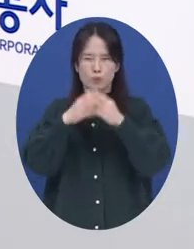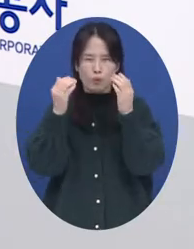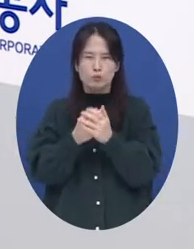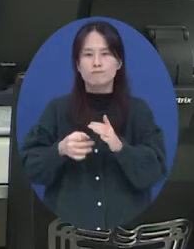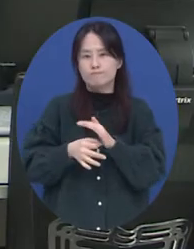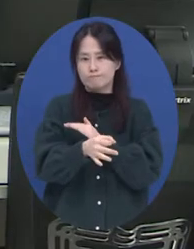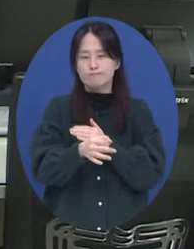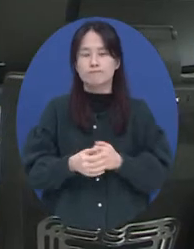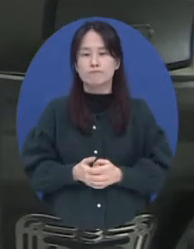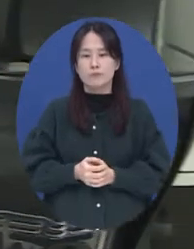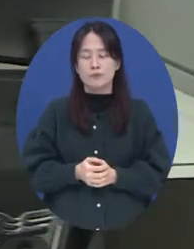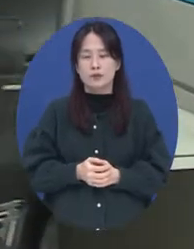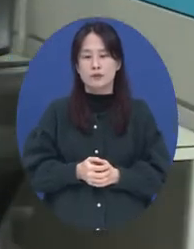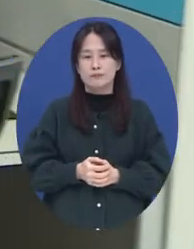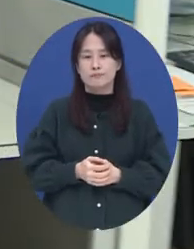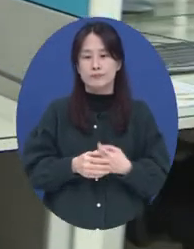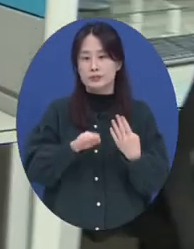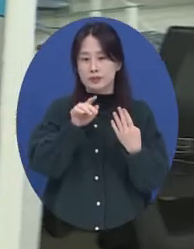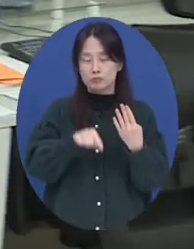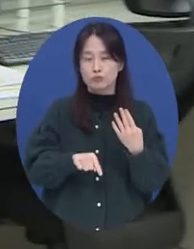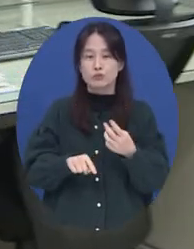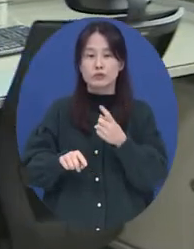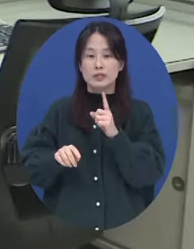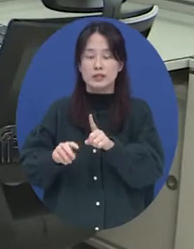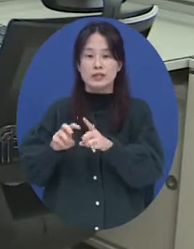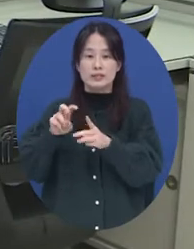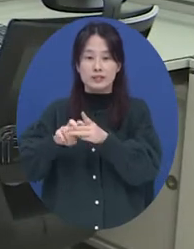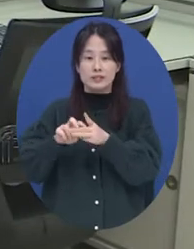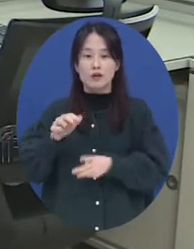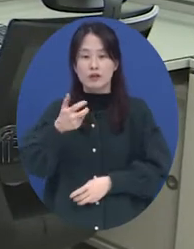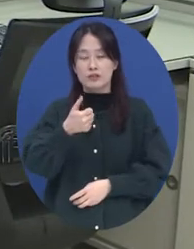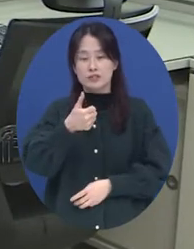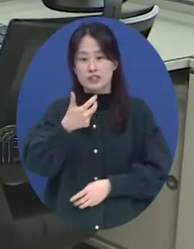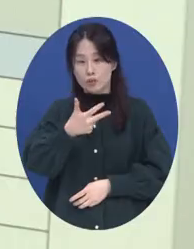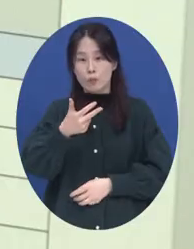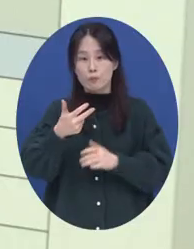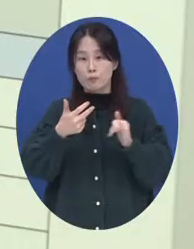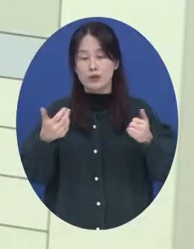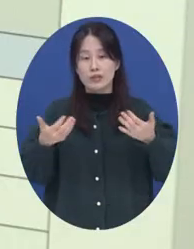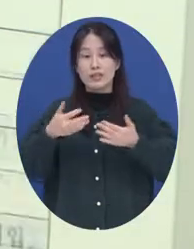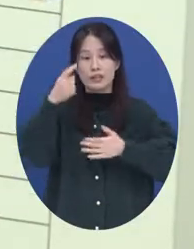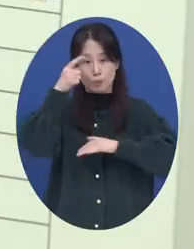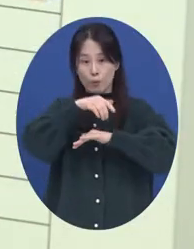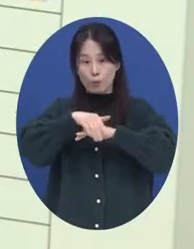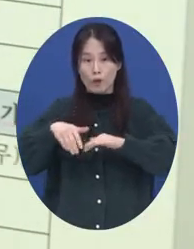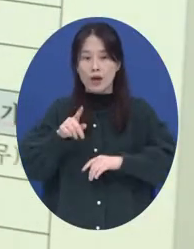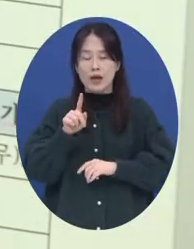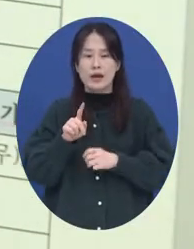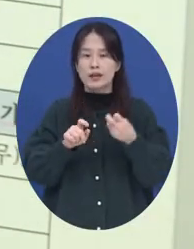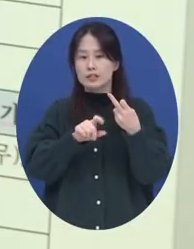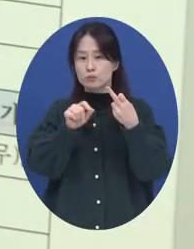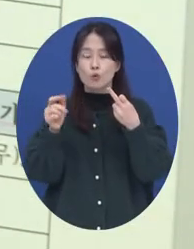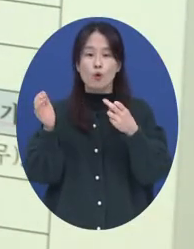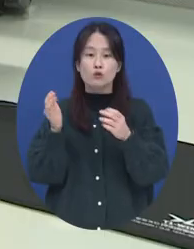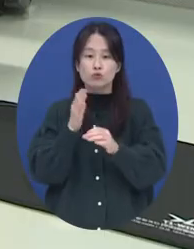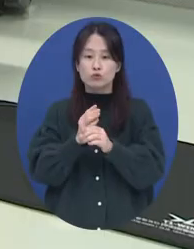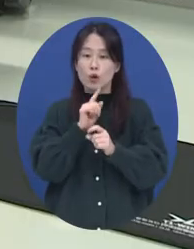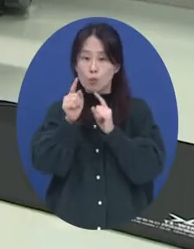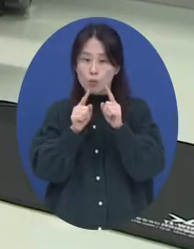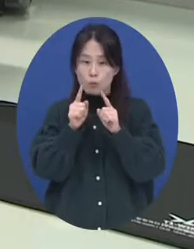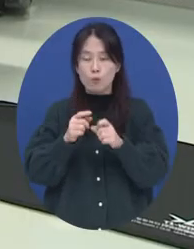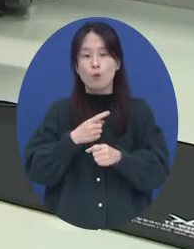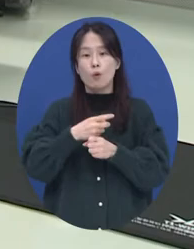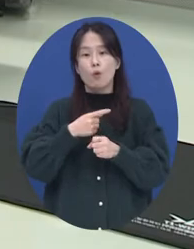씁니다 4부 1센터 로 87명 의 직원이 근무 할 예정 12월중 공채를 거쳐 내년 2월까지